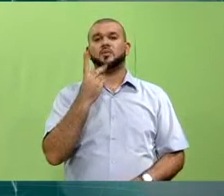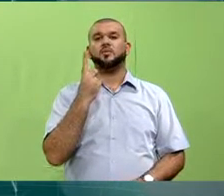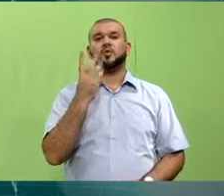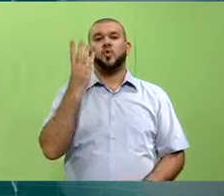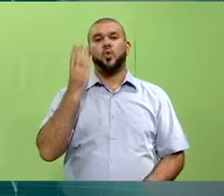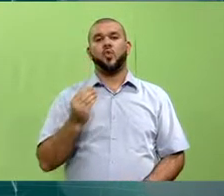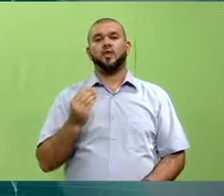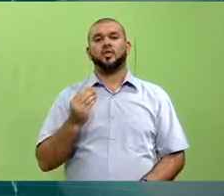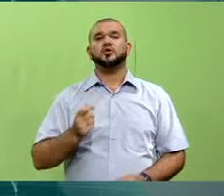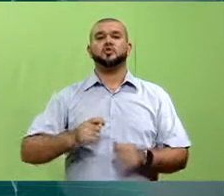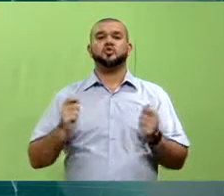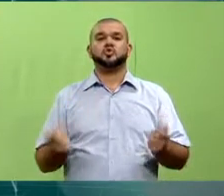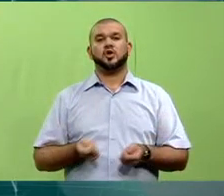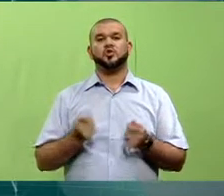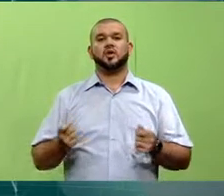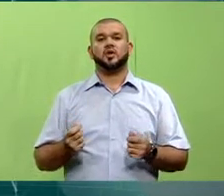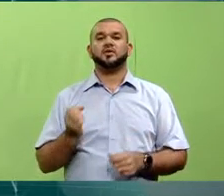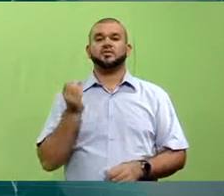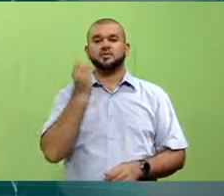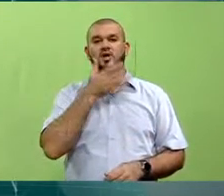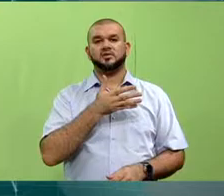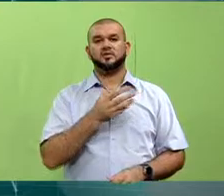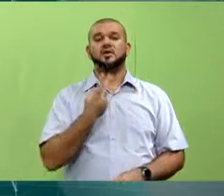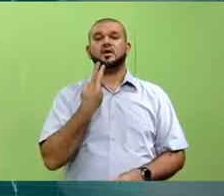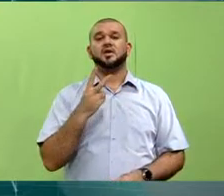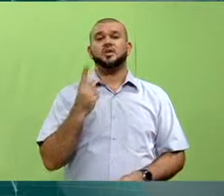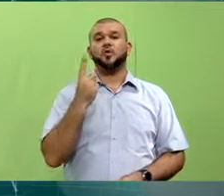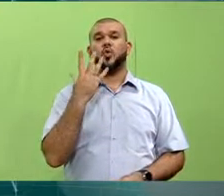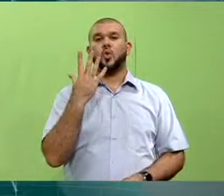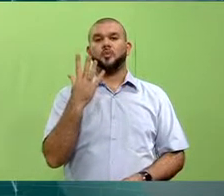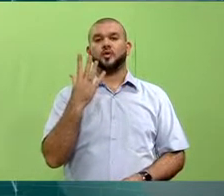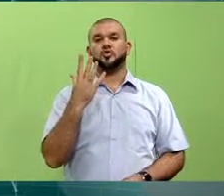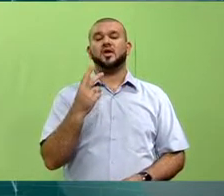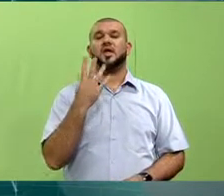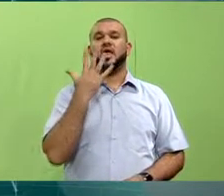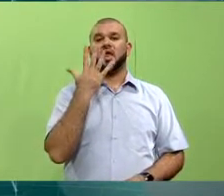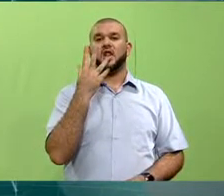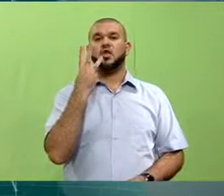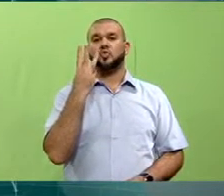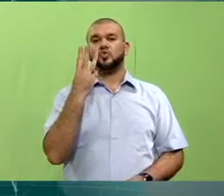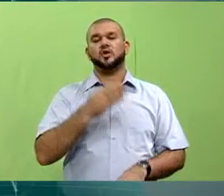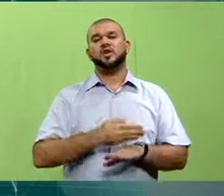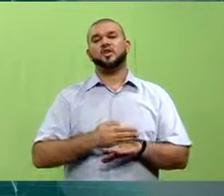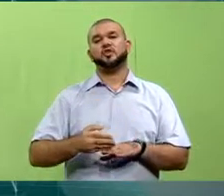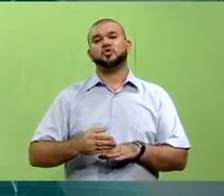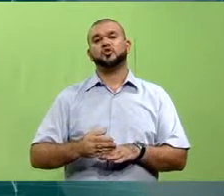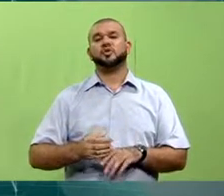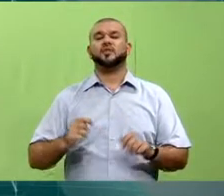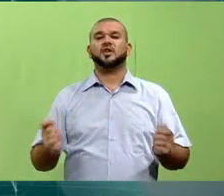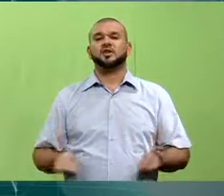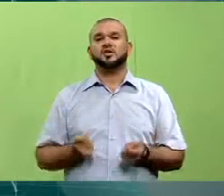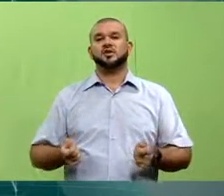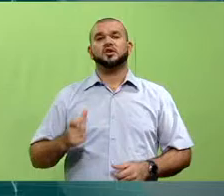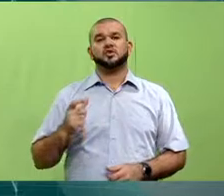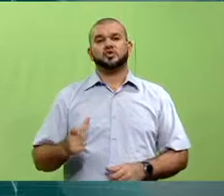2015'te 53 geçici işçi ve 3 sözleşmeli de dahil olmak üzere